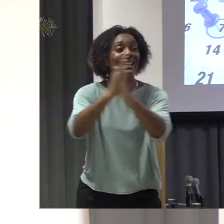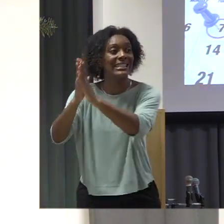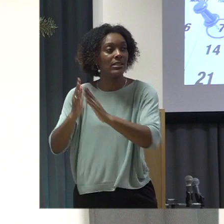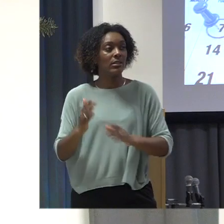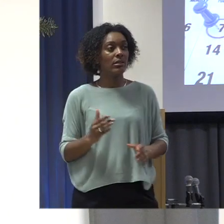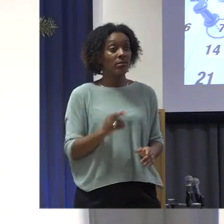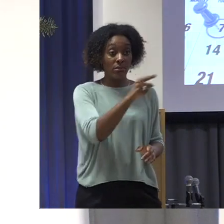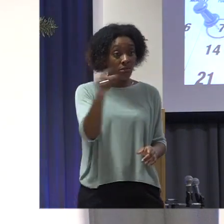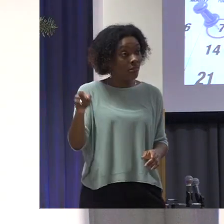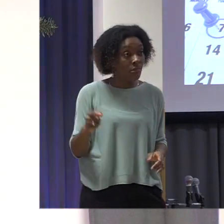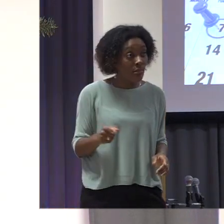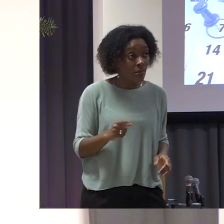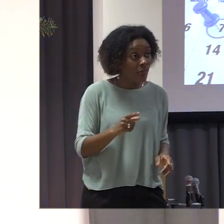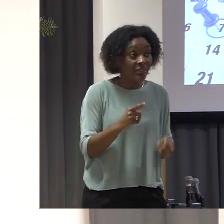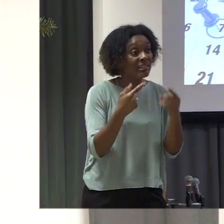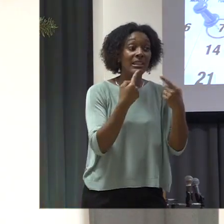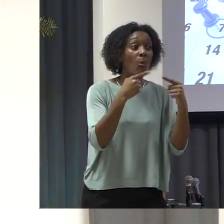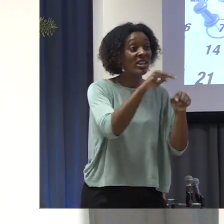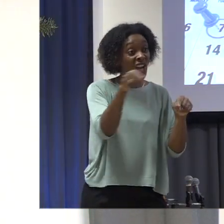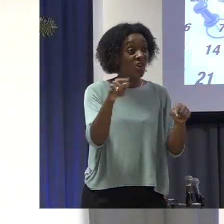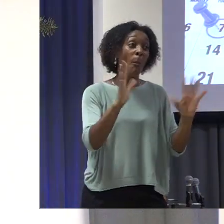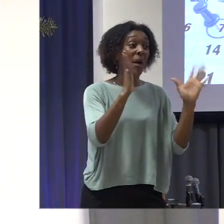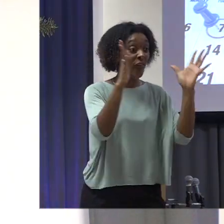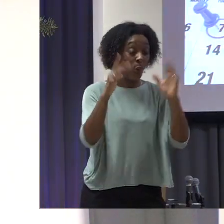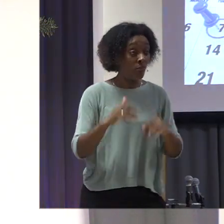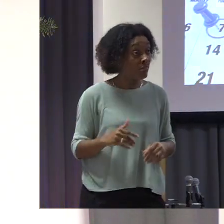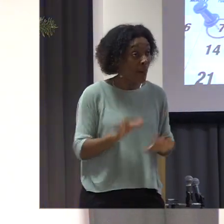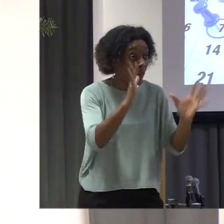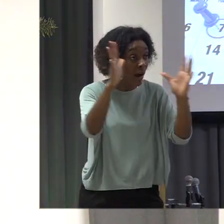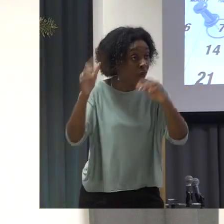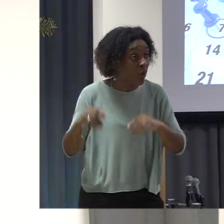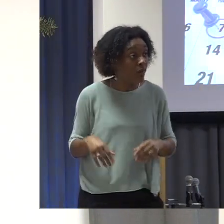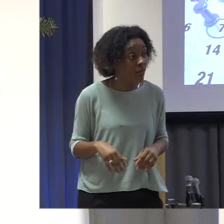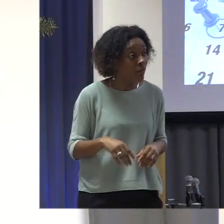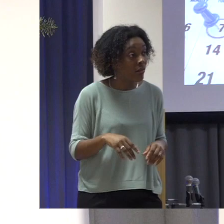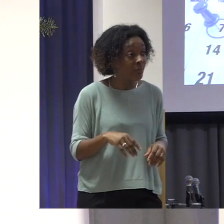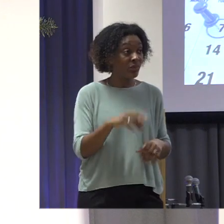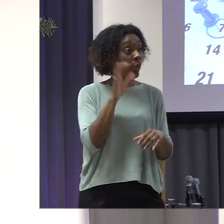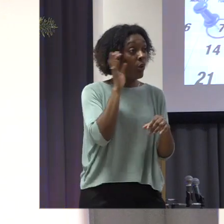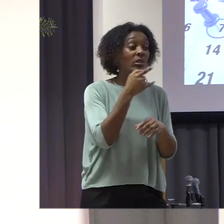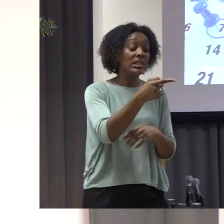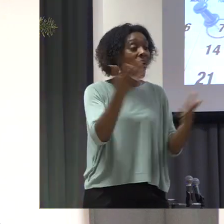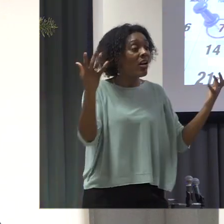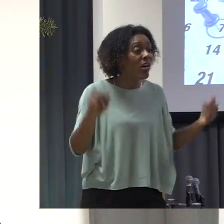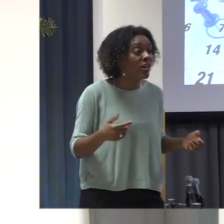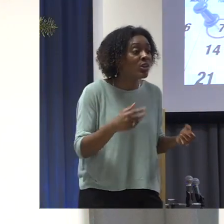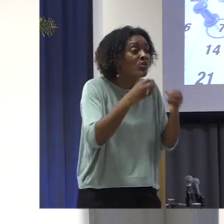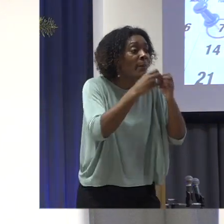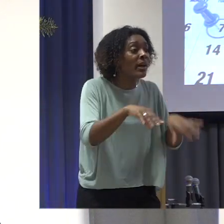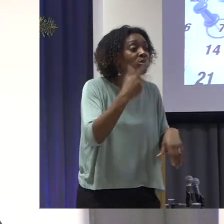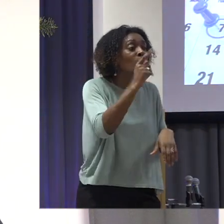rendus n'est pas très glorieux. Aux uns, il leur reproche d'avoir perdu leur premier